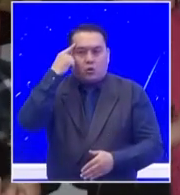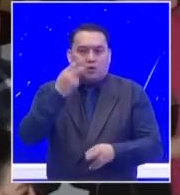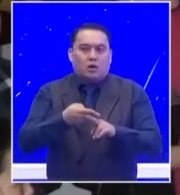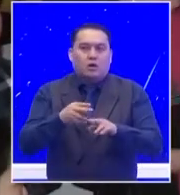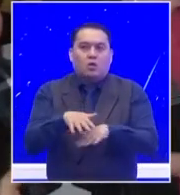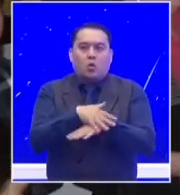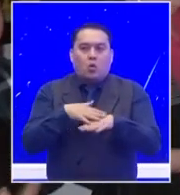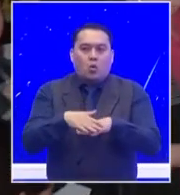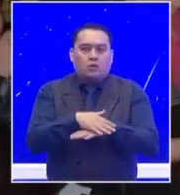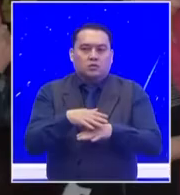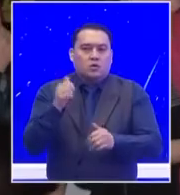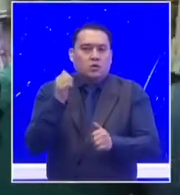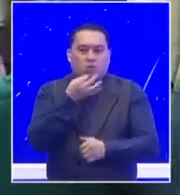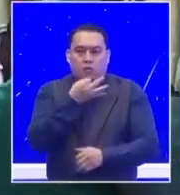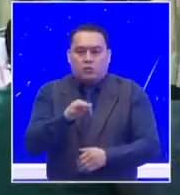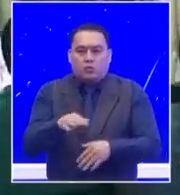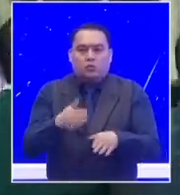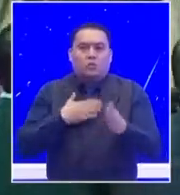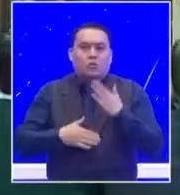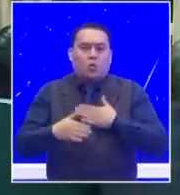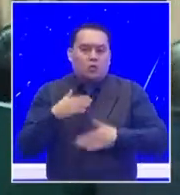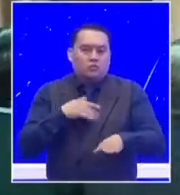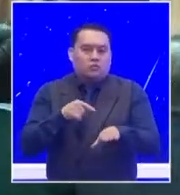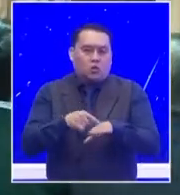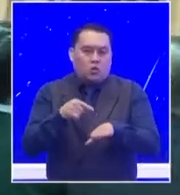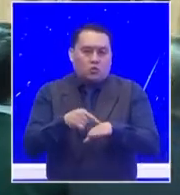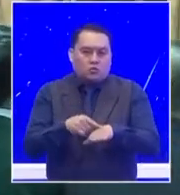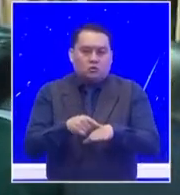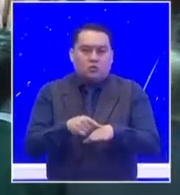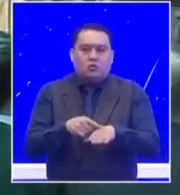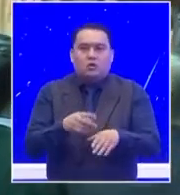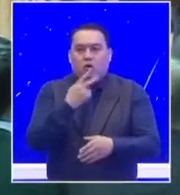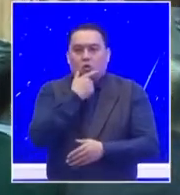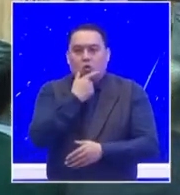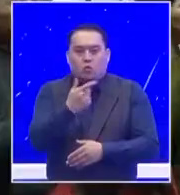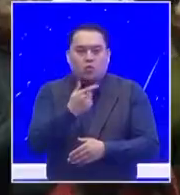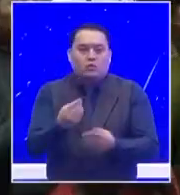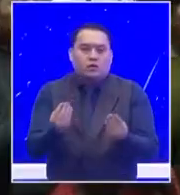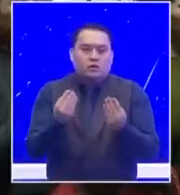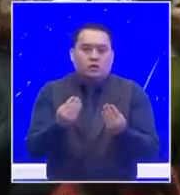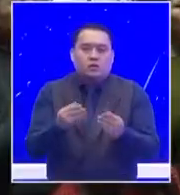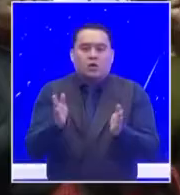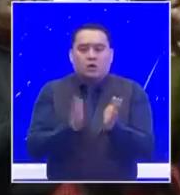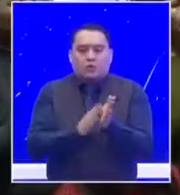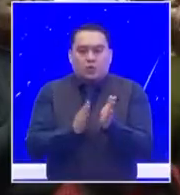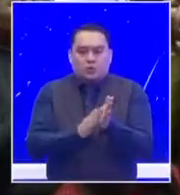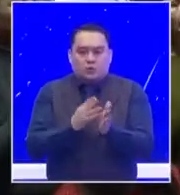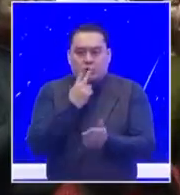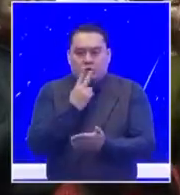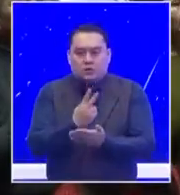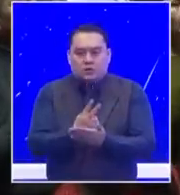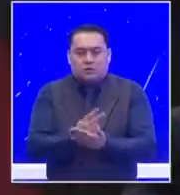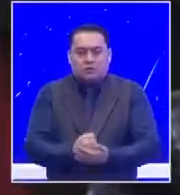көрермен қауымның қай-қайсын болсын толғандырмай қоймады. Көпшілік тапжылмай тамашалады, соңында тік тұрып қошемет